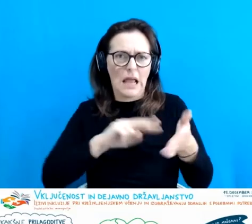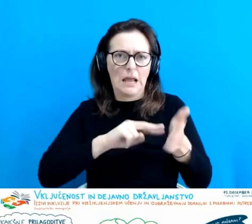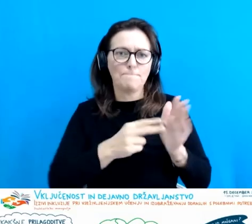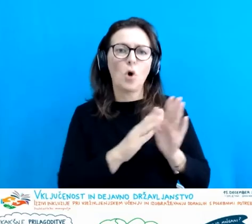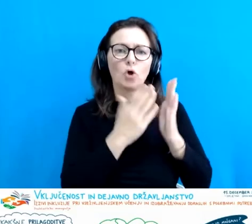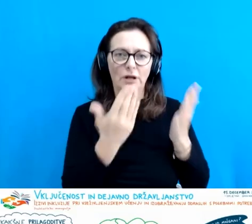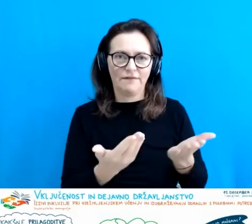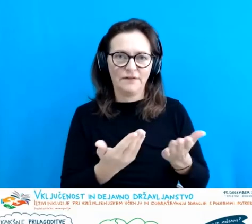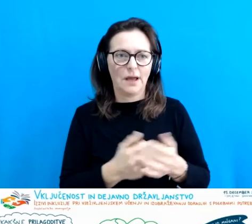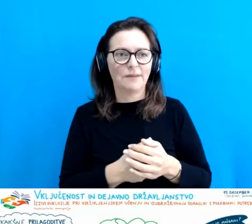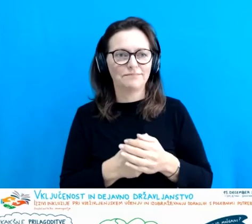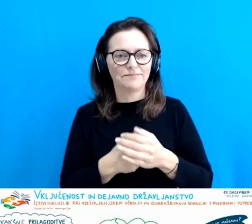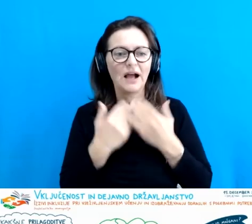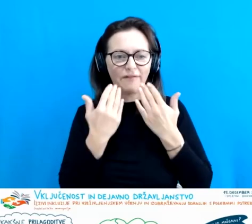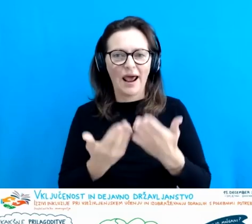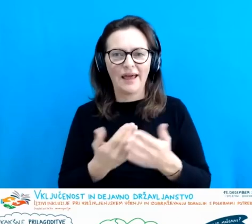korak. Hvala.